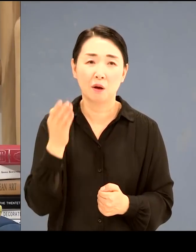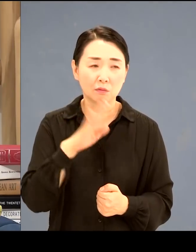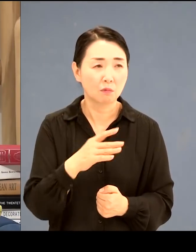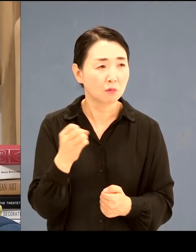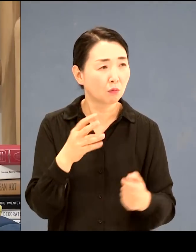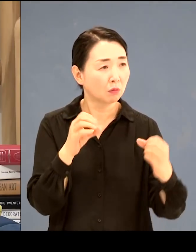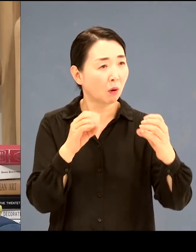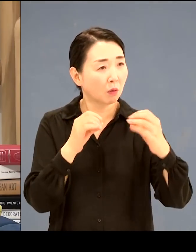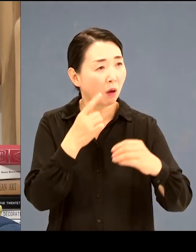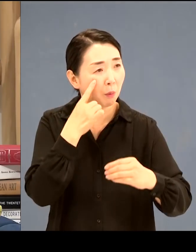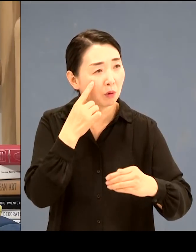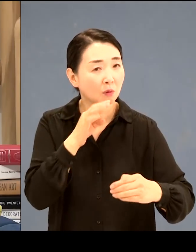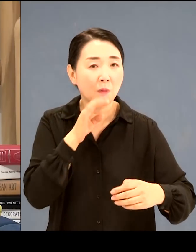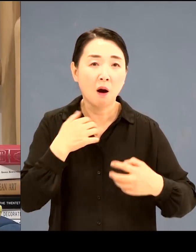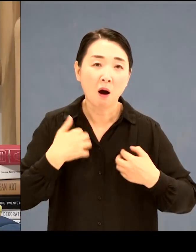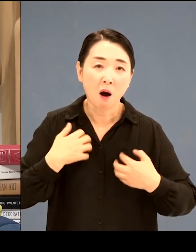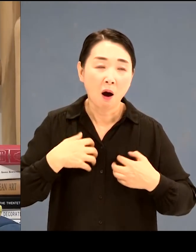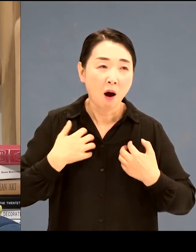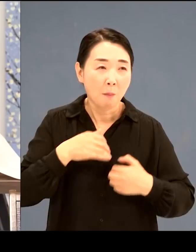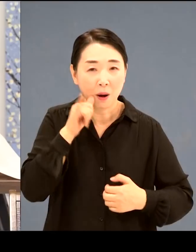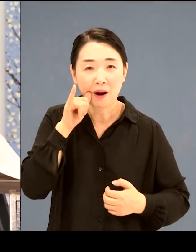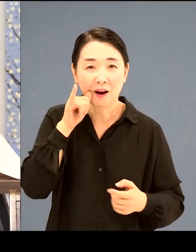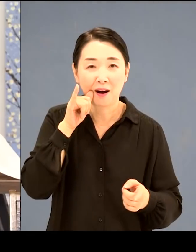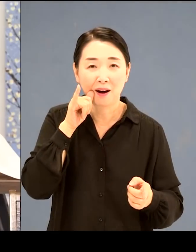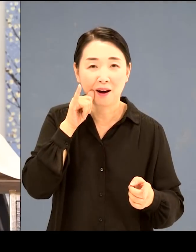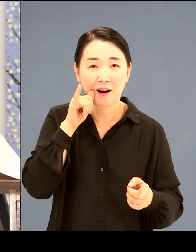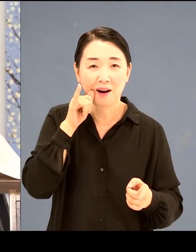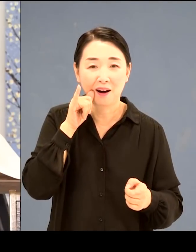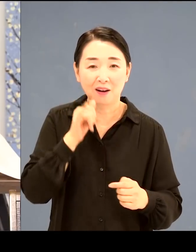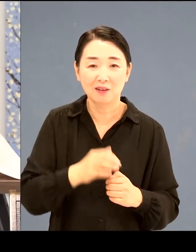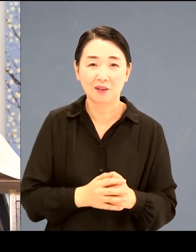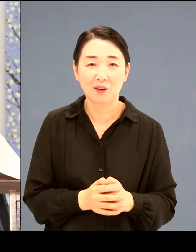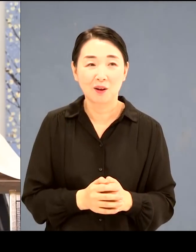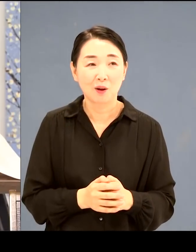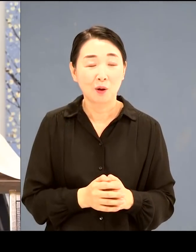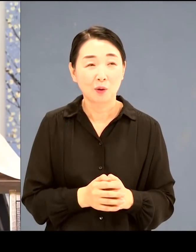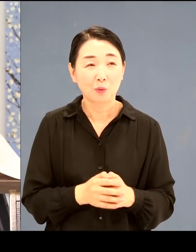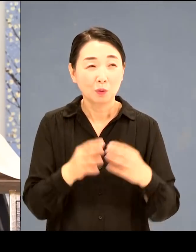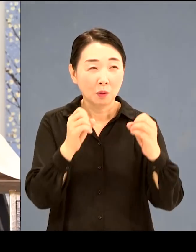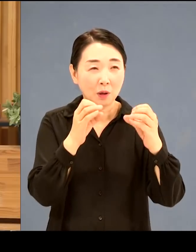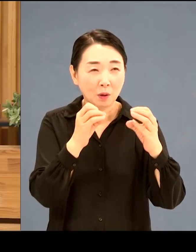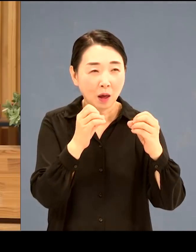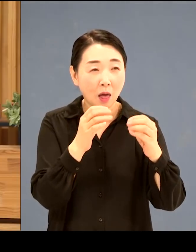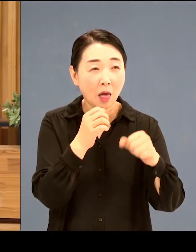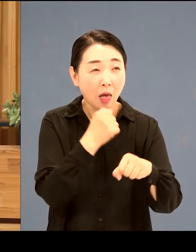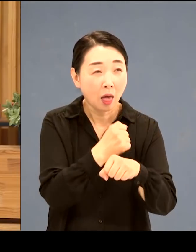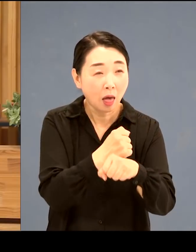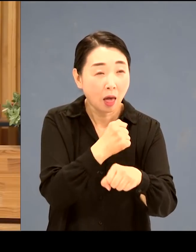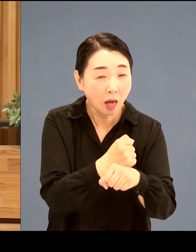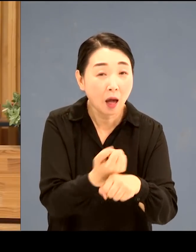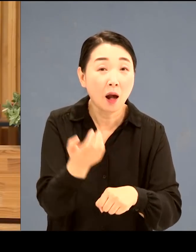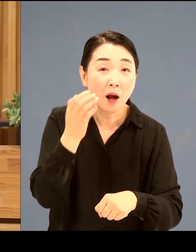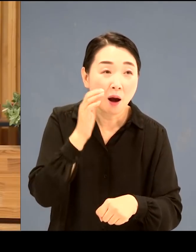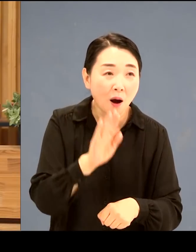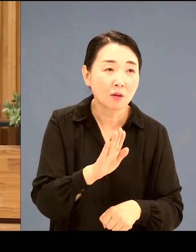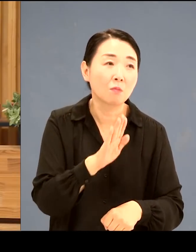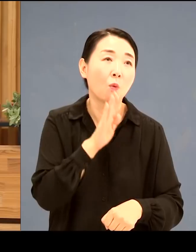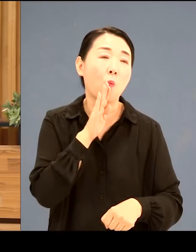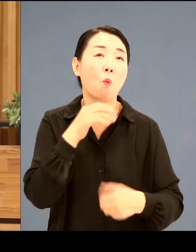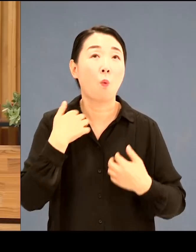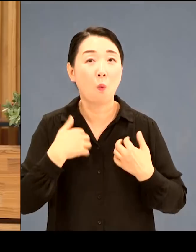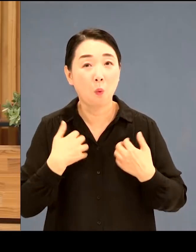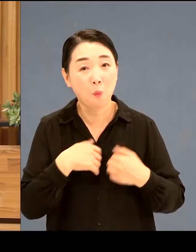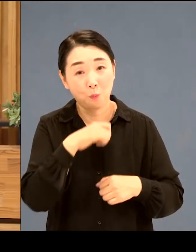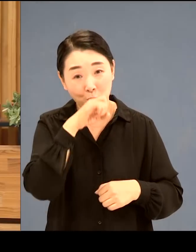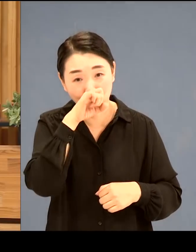얘기를 하다 보니까 너무 재밌는 거예요. 이 남자가. 아, 이거 좀. 더 알아갈수록. 네네네. 아, 그 자세히 서로 알기 전에는 몰랐는데.